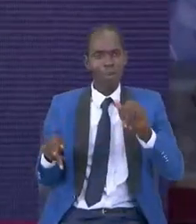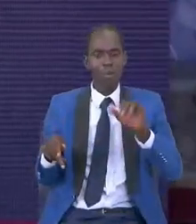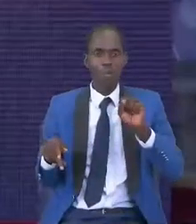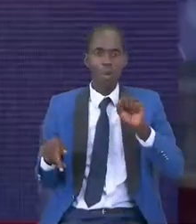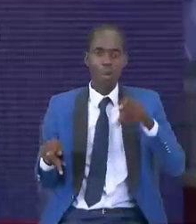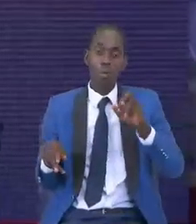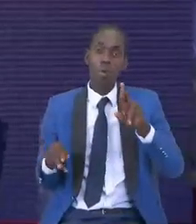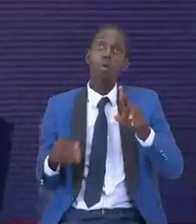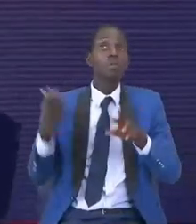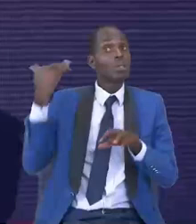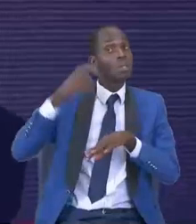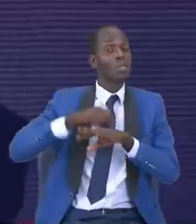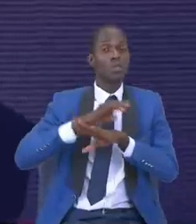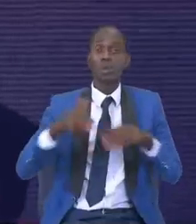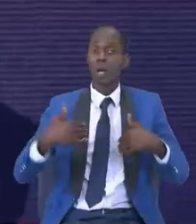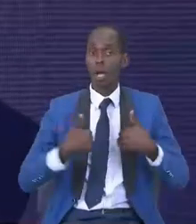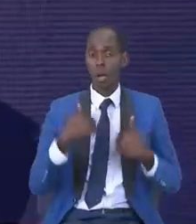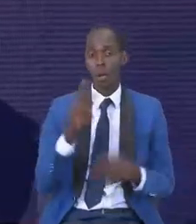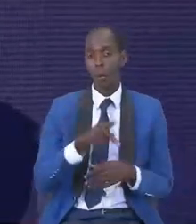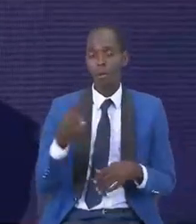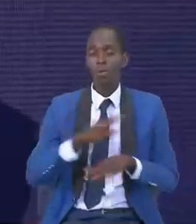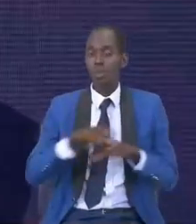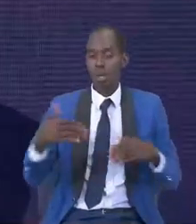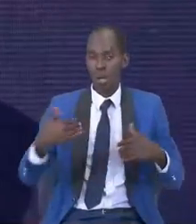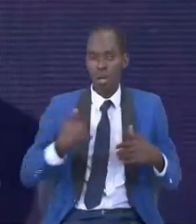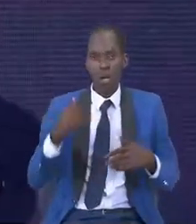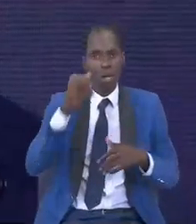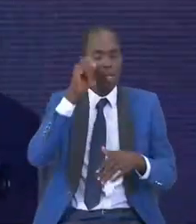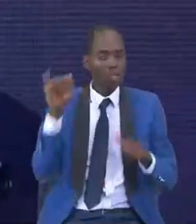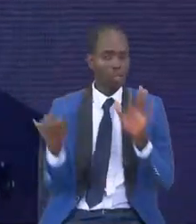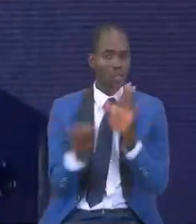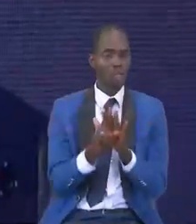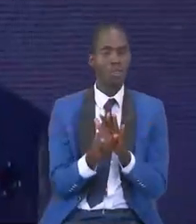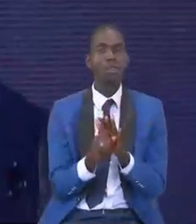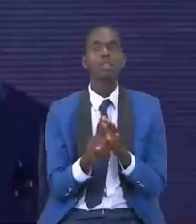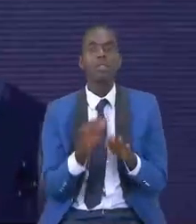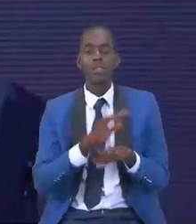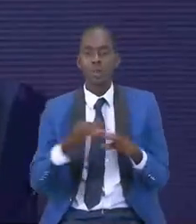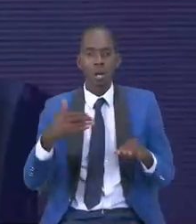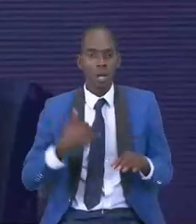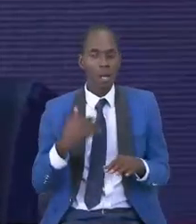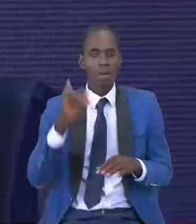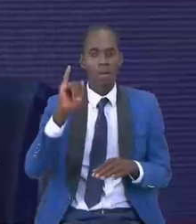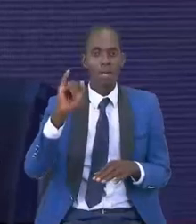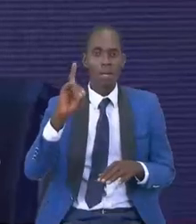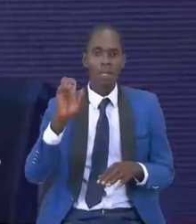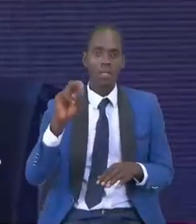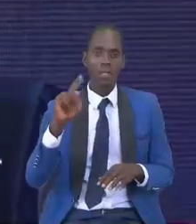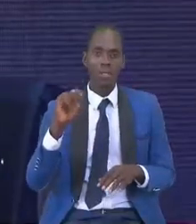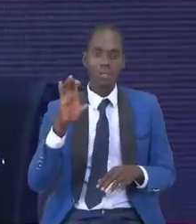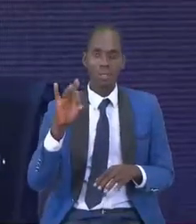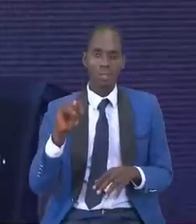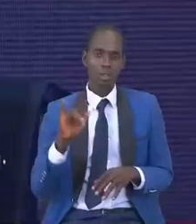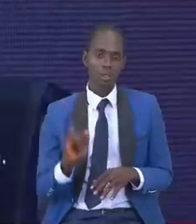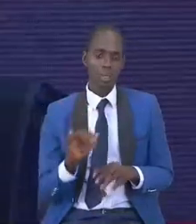qu'il n'avait pas de carte d'identité. Alors, il faut vérifier la carte d'identité, son caractère, son style de